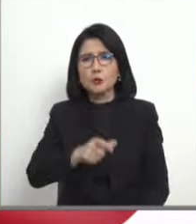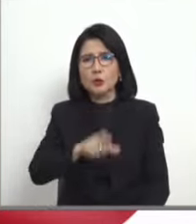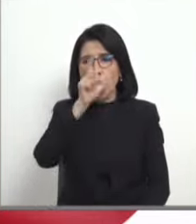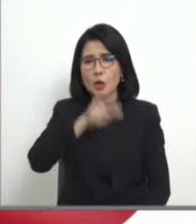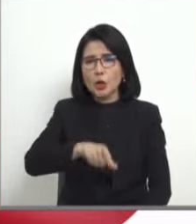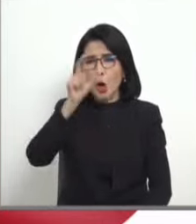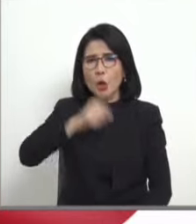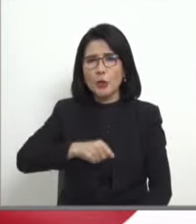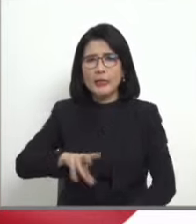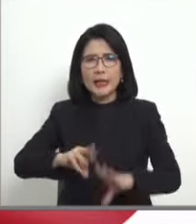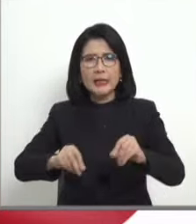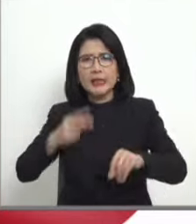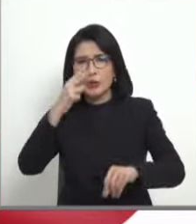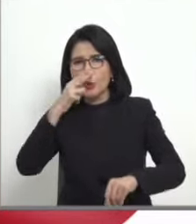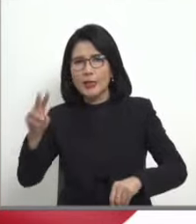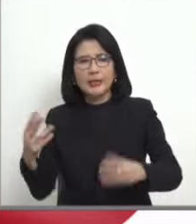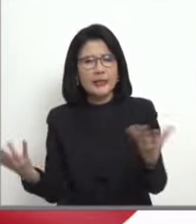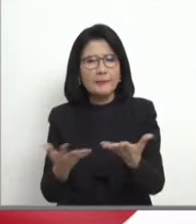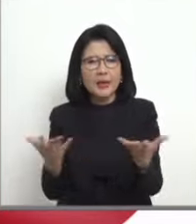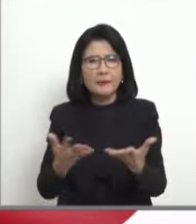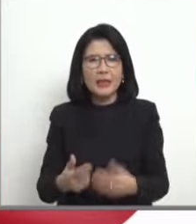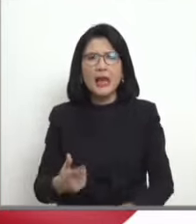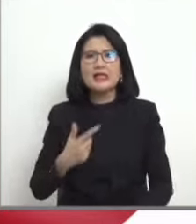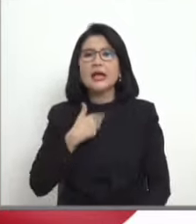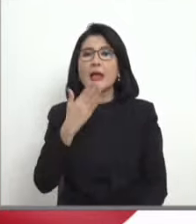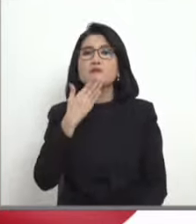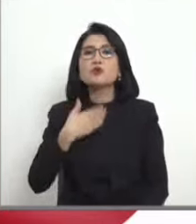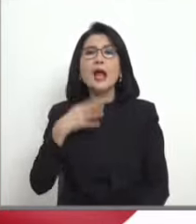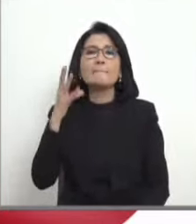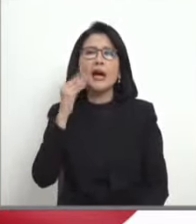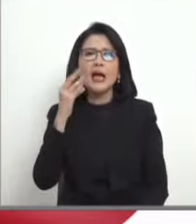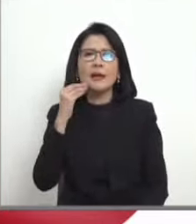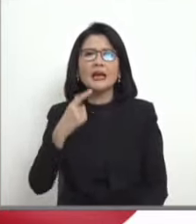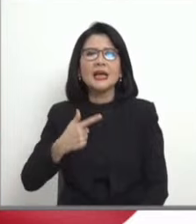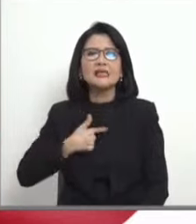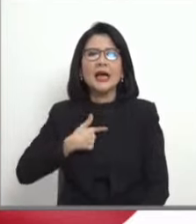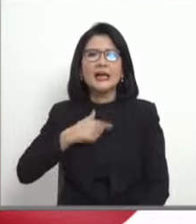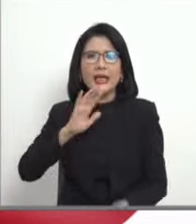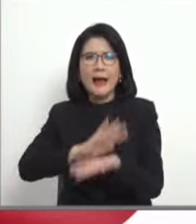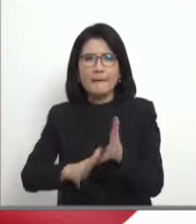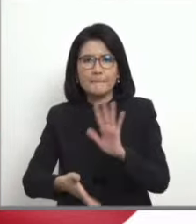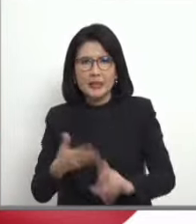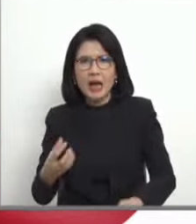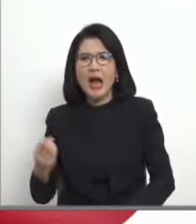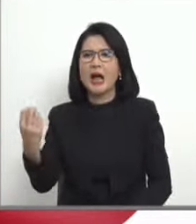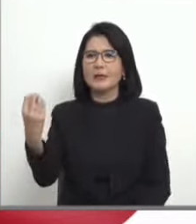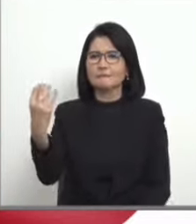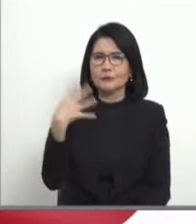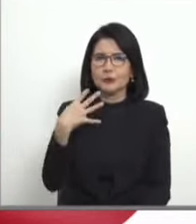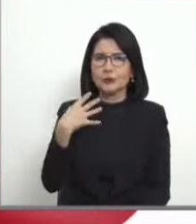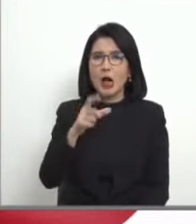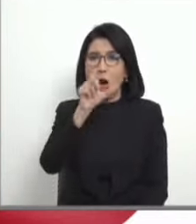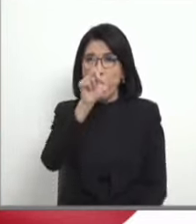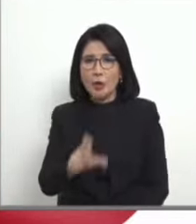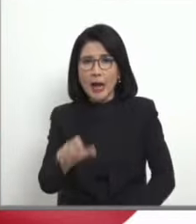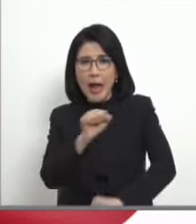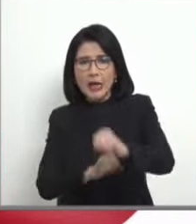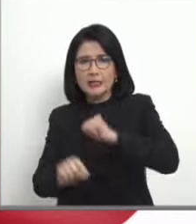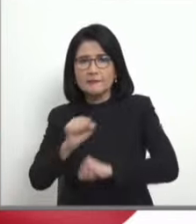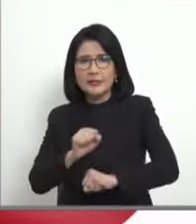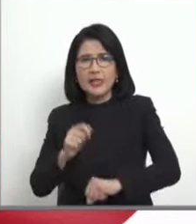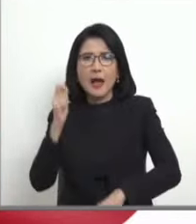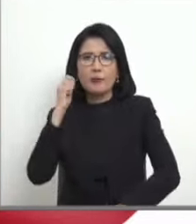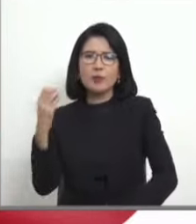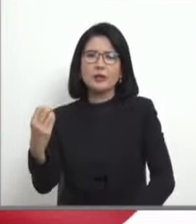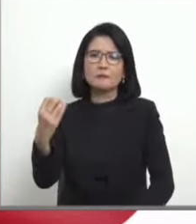pekerja migran kita di mana-mana Saya pernah pengalaman saya pernah diberitahu oleh seorang aktivis seorang perempuan